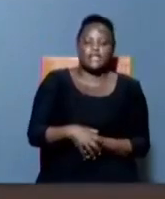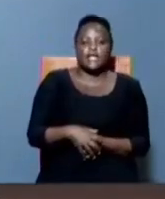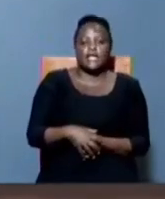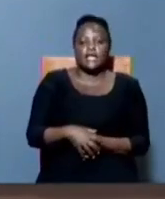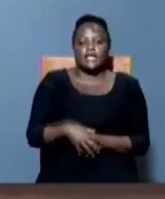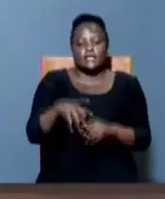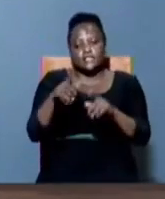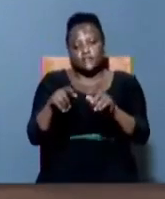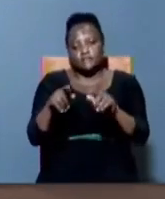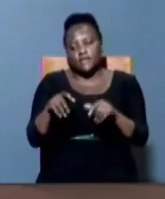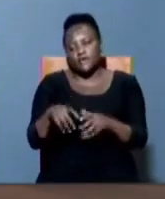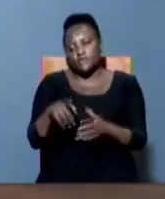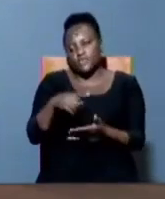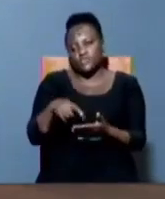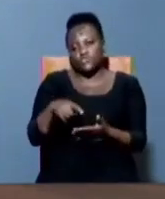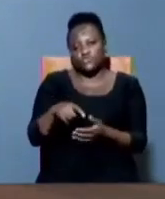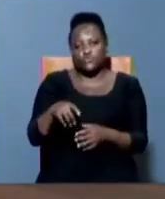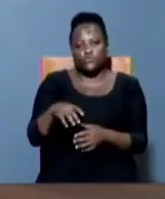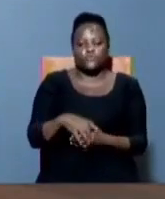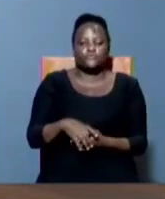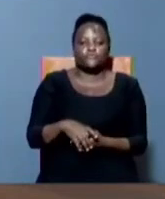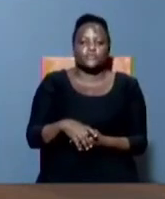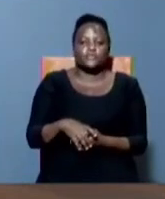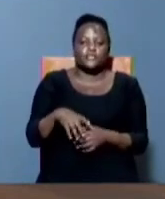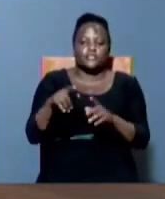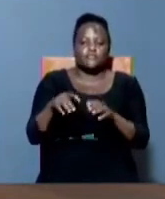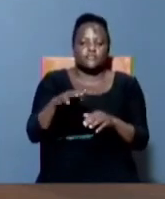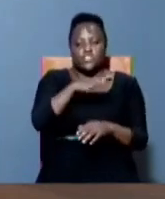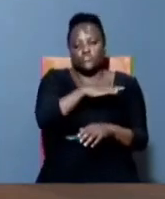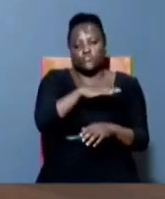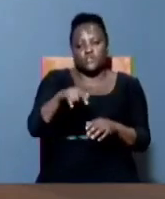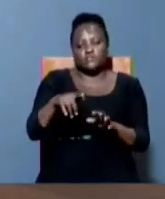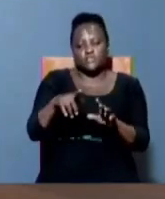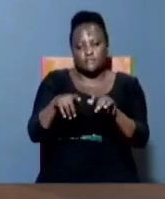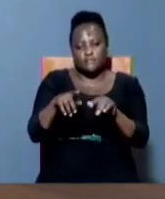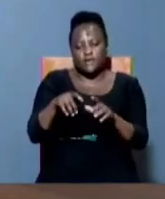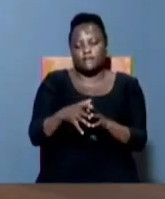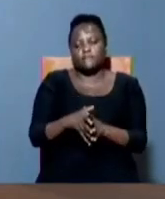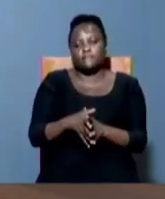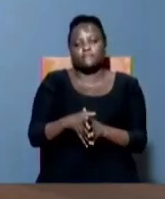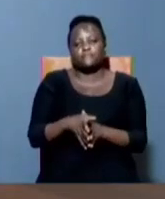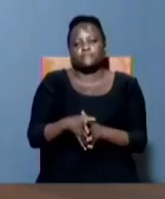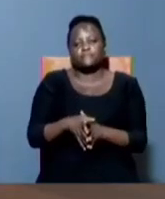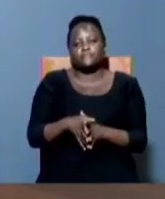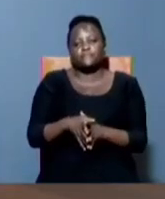vituo. Tembea. Tembea. Tembea jioni ya leo.